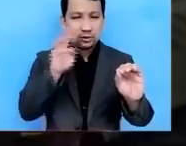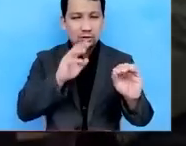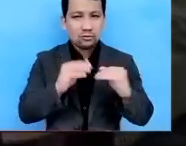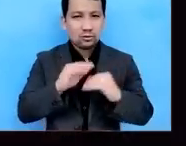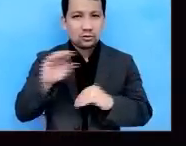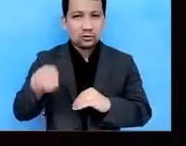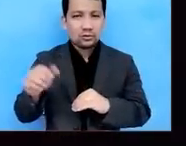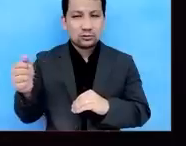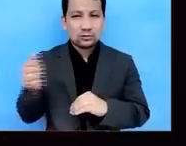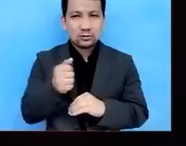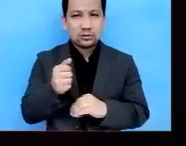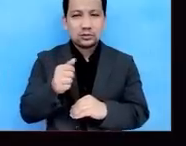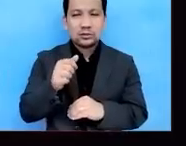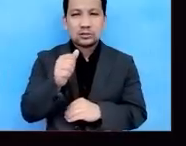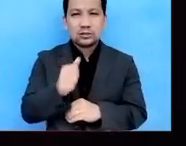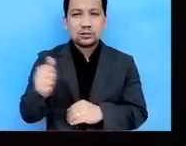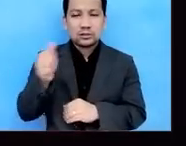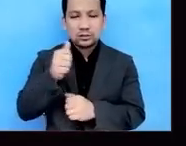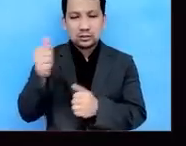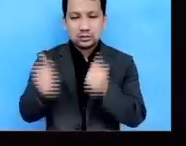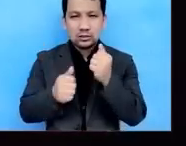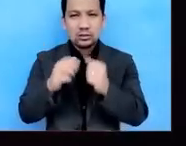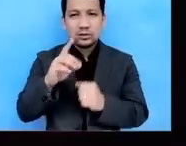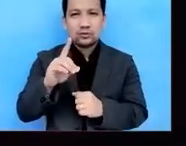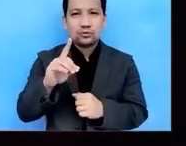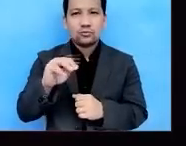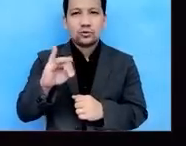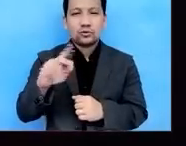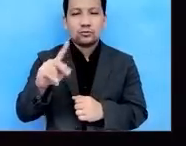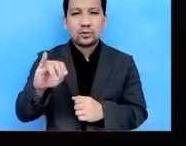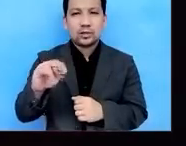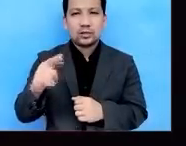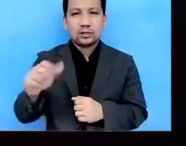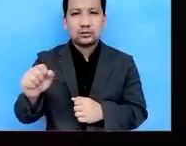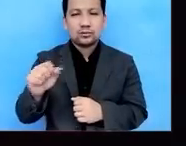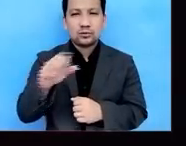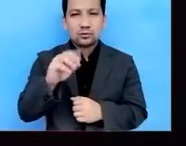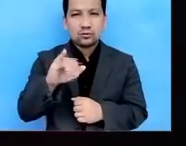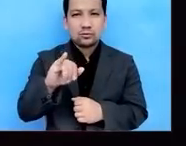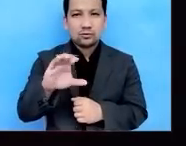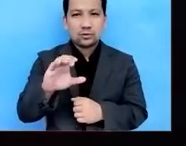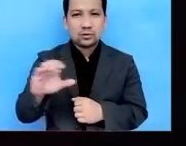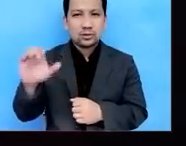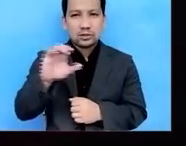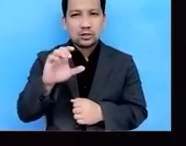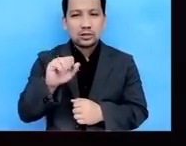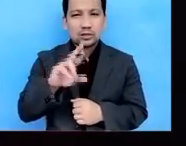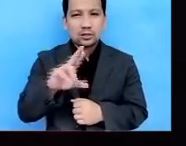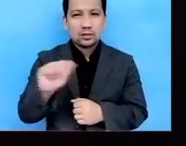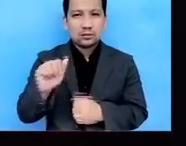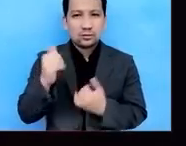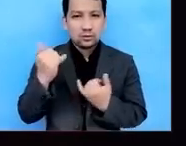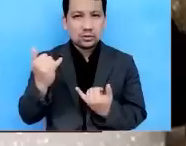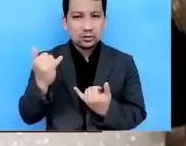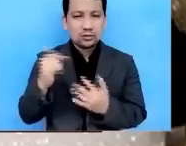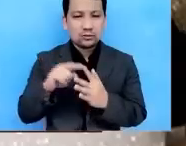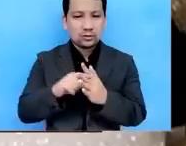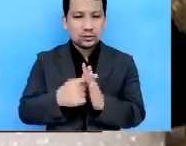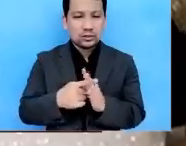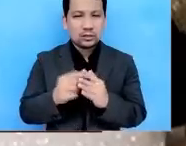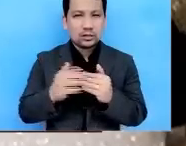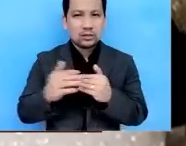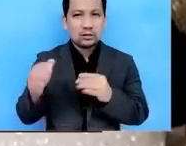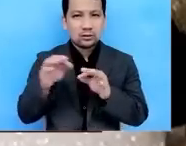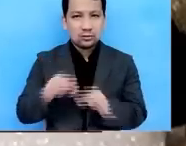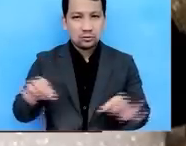si Senior Agriculture Undersecretary Domingo Panganiban bilang officer in charge ng SRA epektibo ngayong araw. Kailangan na